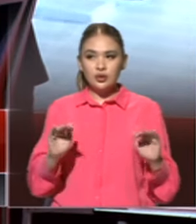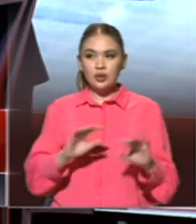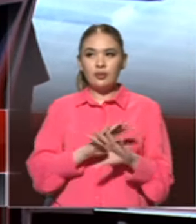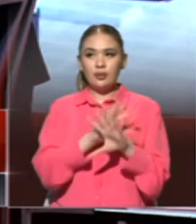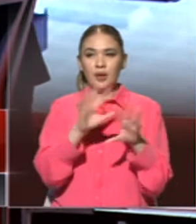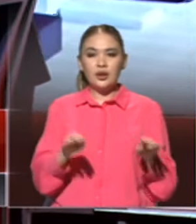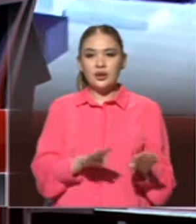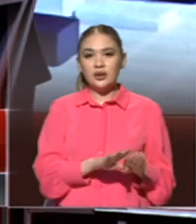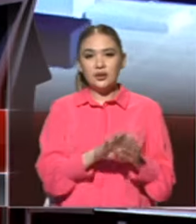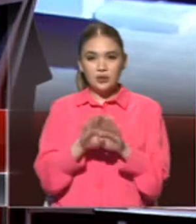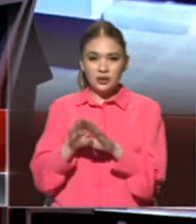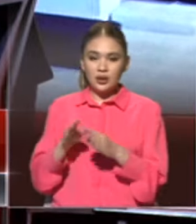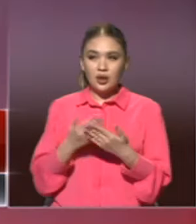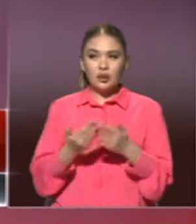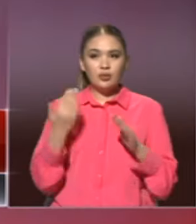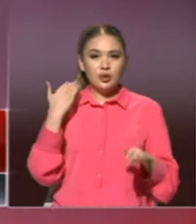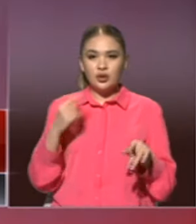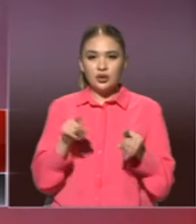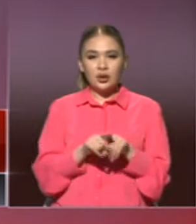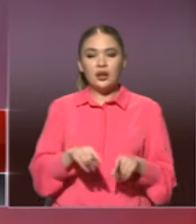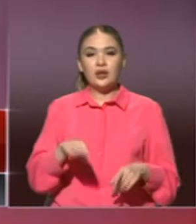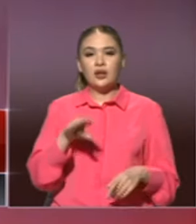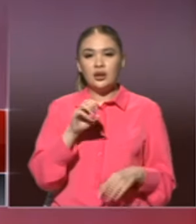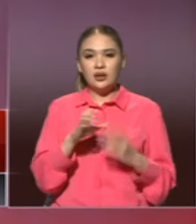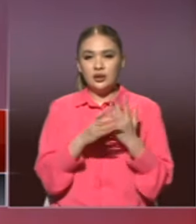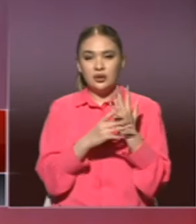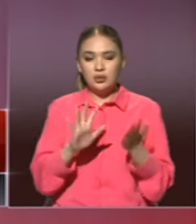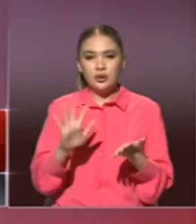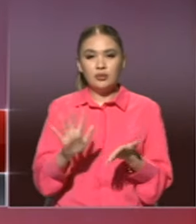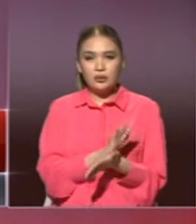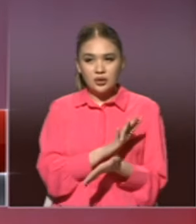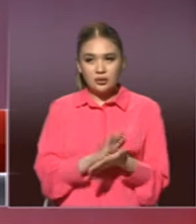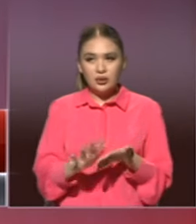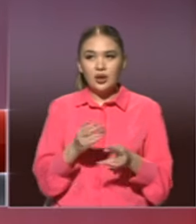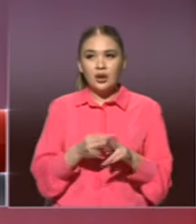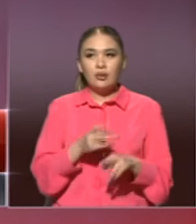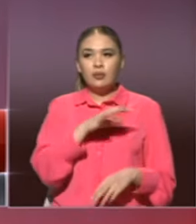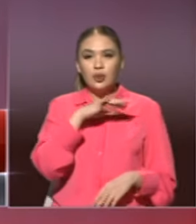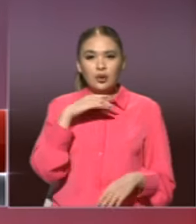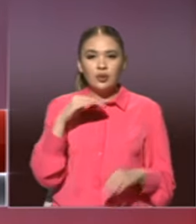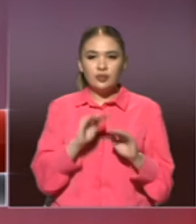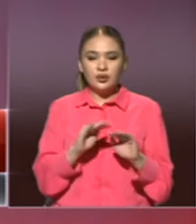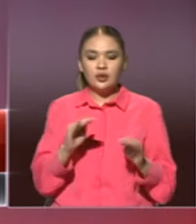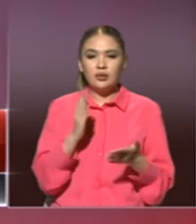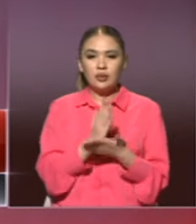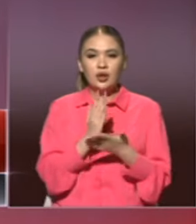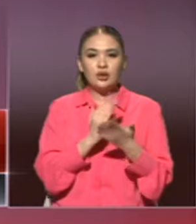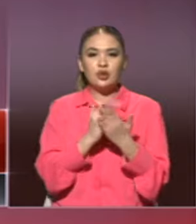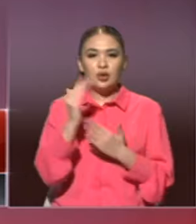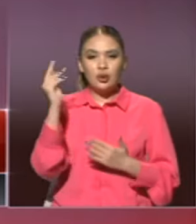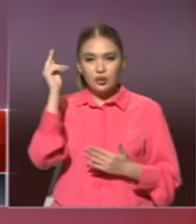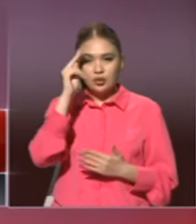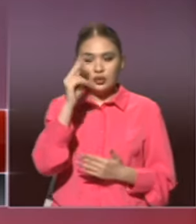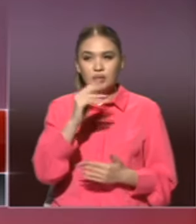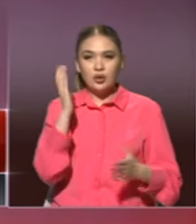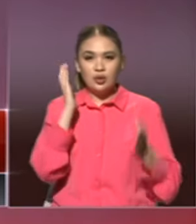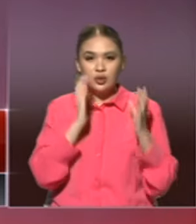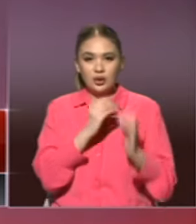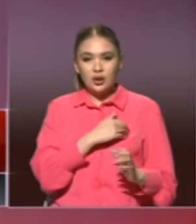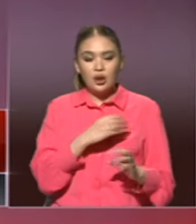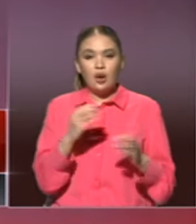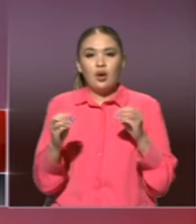ғой оқуға түсу. Бұрынғыдай тез емес, қазір тегін білім алады. Бірақ енді көп жағдайда оқушыларымыз жаңа жоғары оқу орнына түскіміз келеді дейді де 10-шы